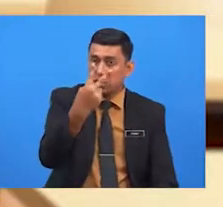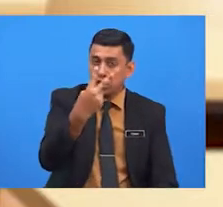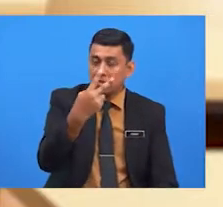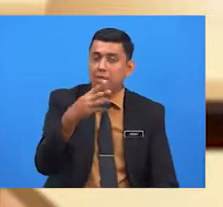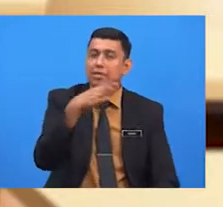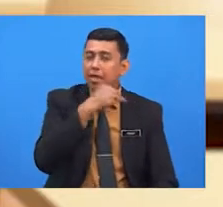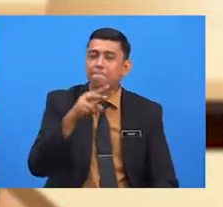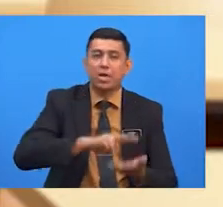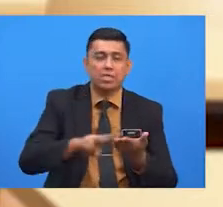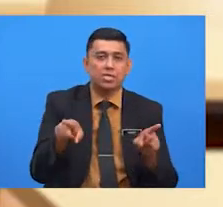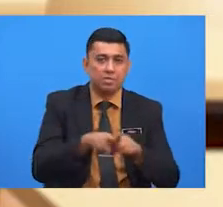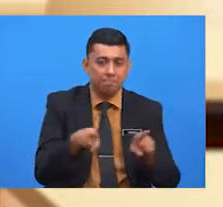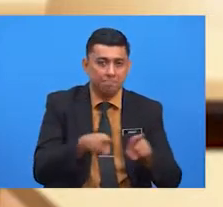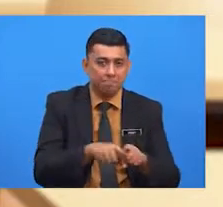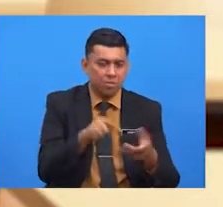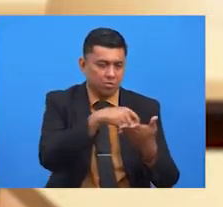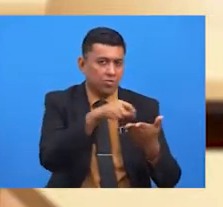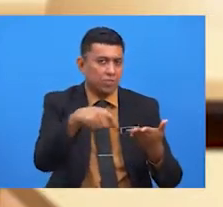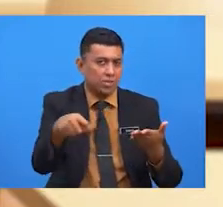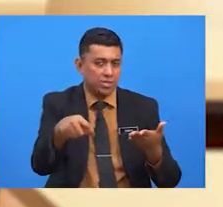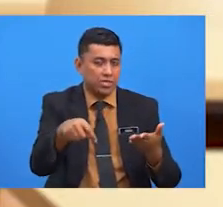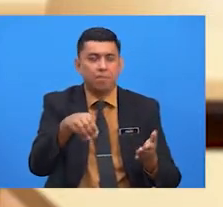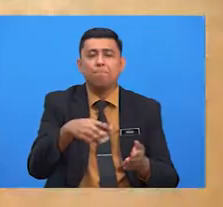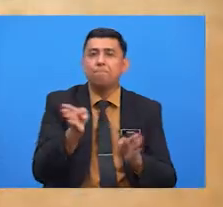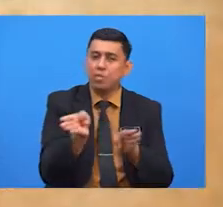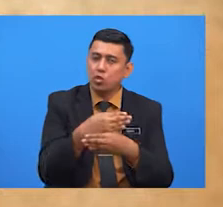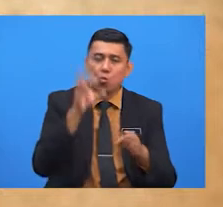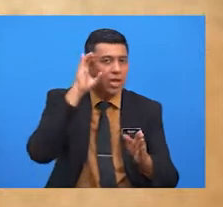baca sama-sama tulisan berbentuk gambar ini.